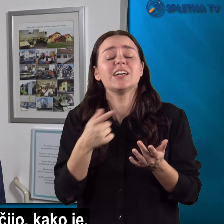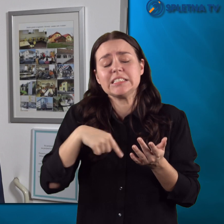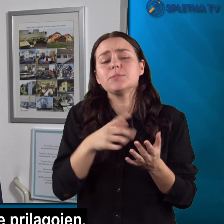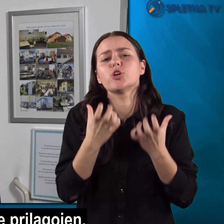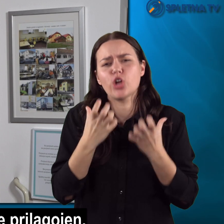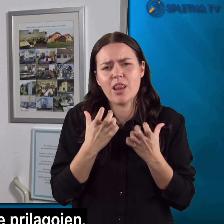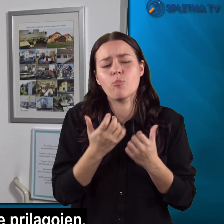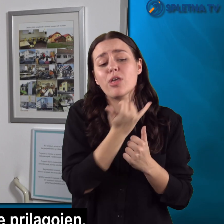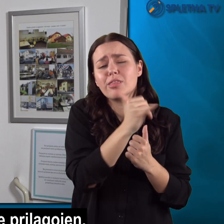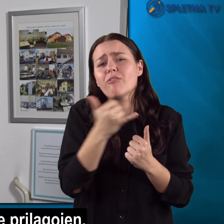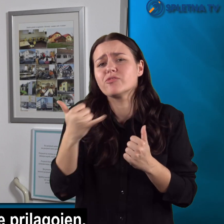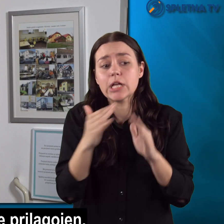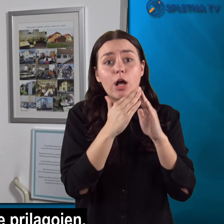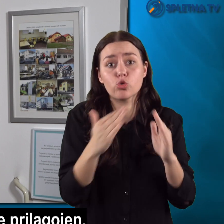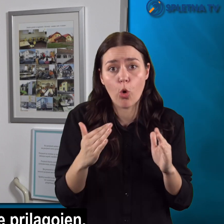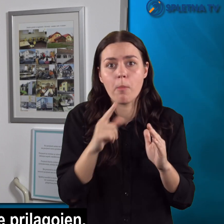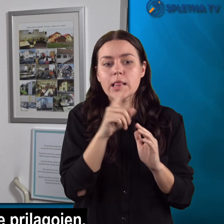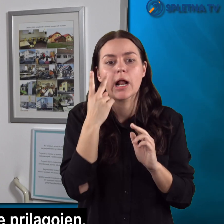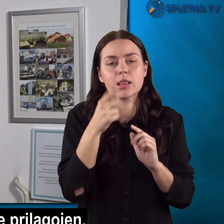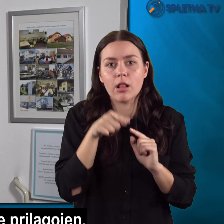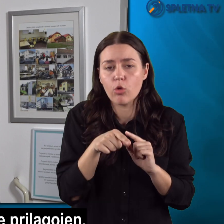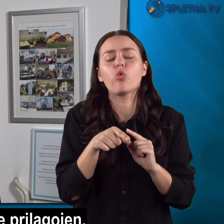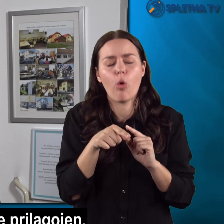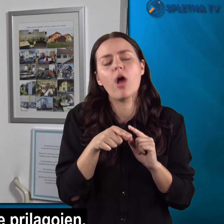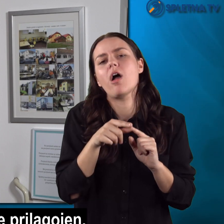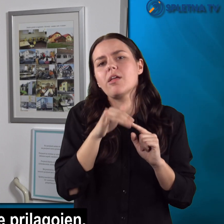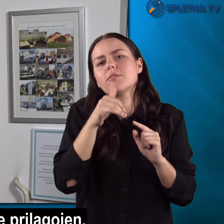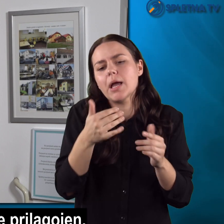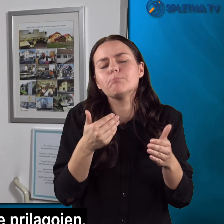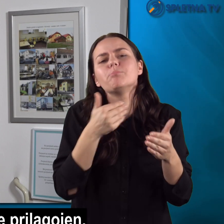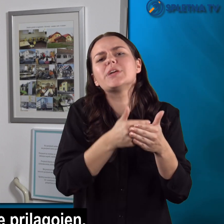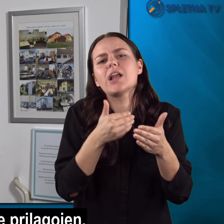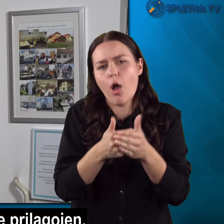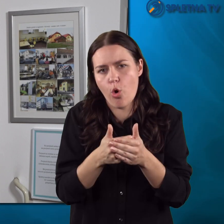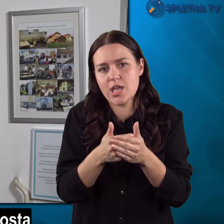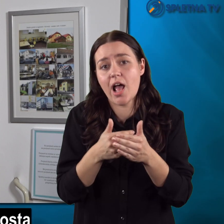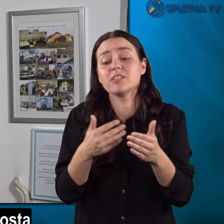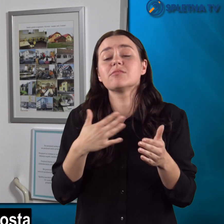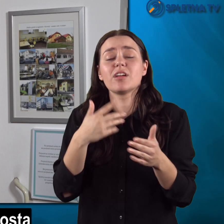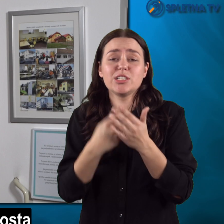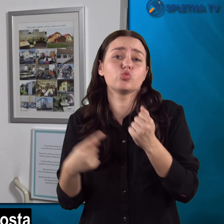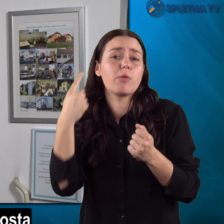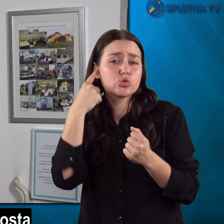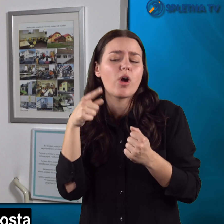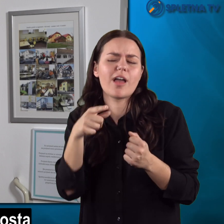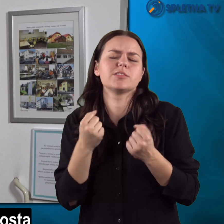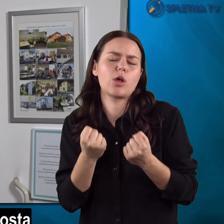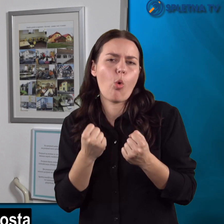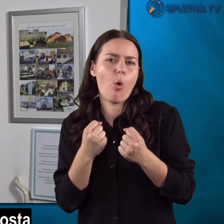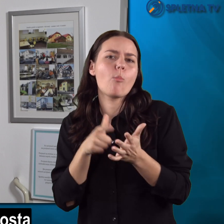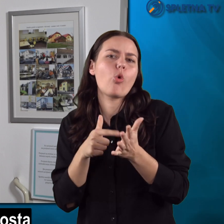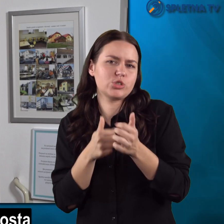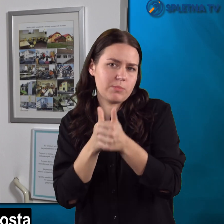vsak dom, ne glede na to, je prilagojen, namreč izguba sluha je zelo, zelo pogosta spremljajoča dejavnost